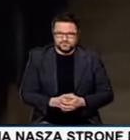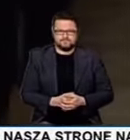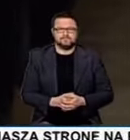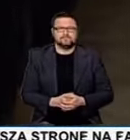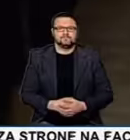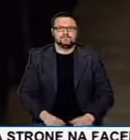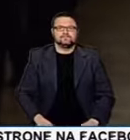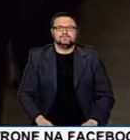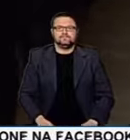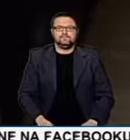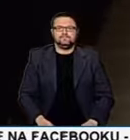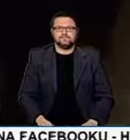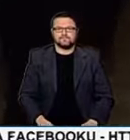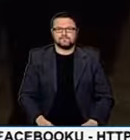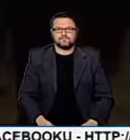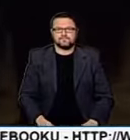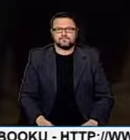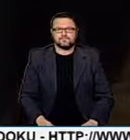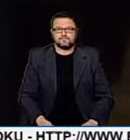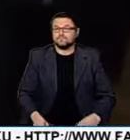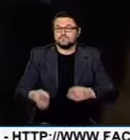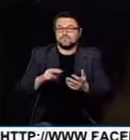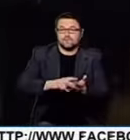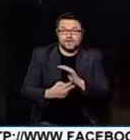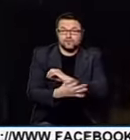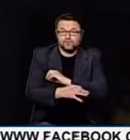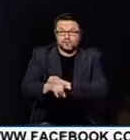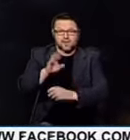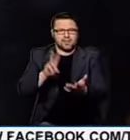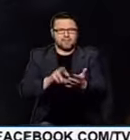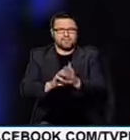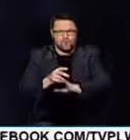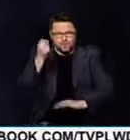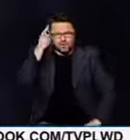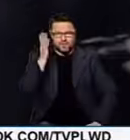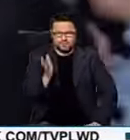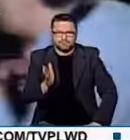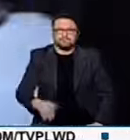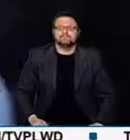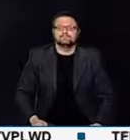A studniówka z pewnością potrwa do rana.